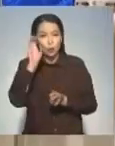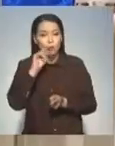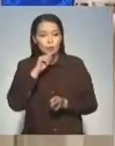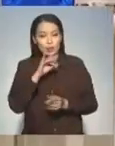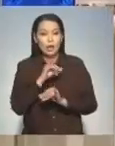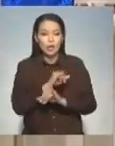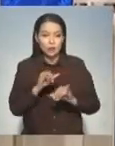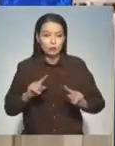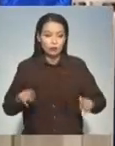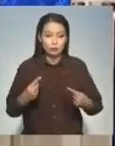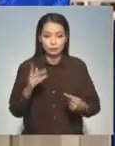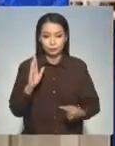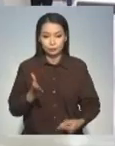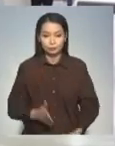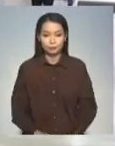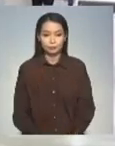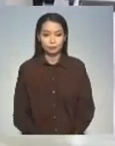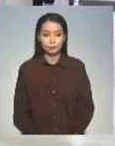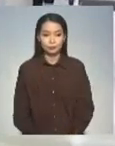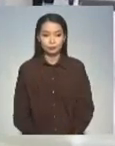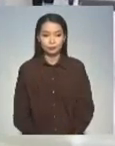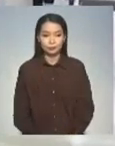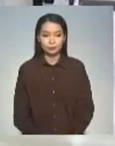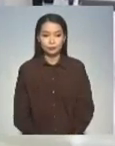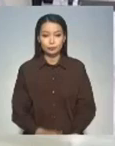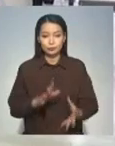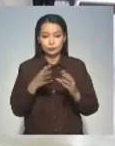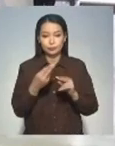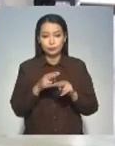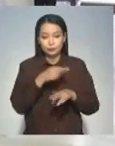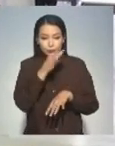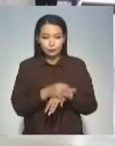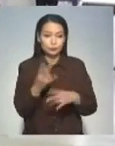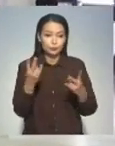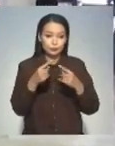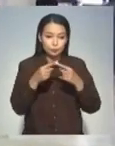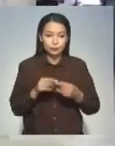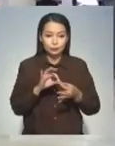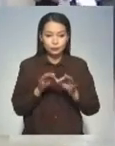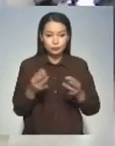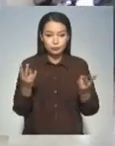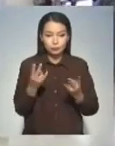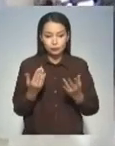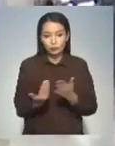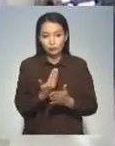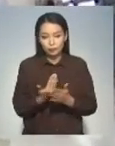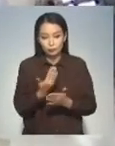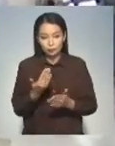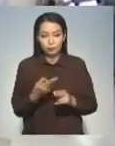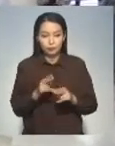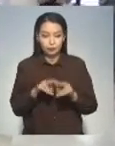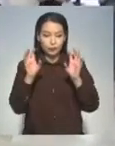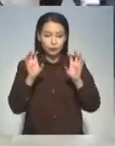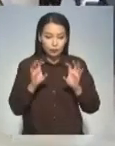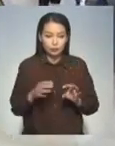узбекскую экономику к развитию в прошлом Широкая общественность не была вовлечена в подобные политические события но сейчас люди приходят